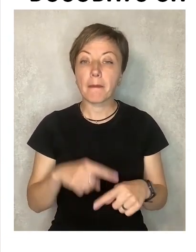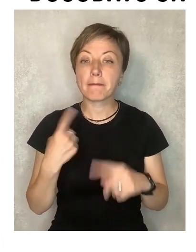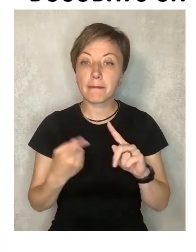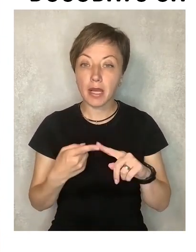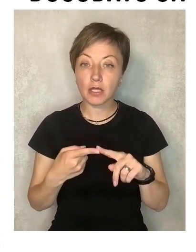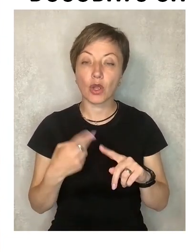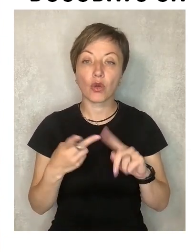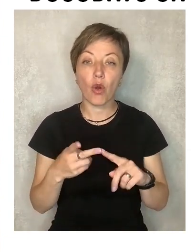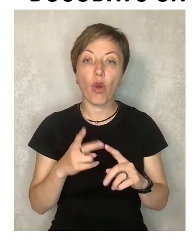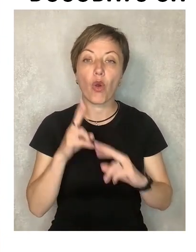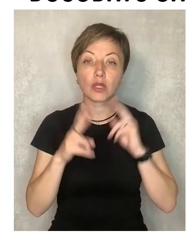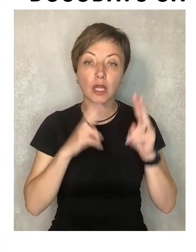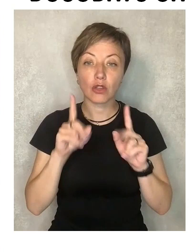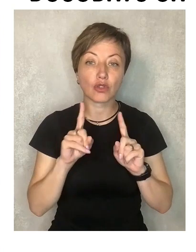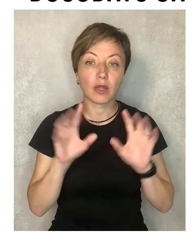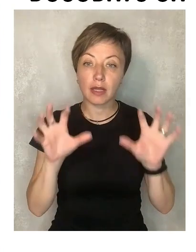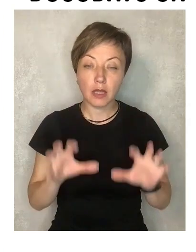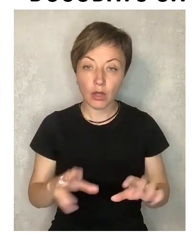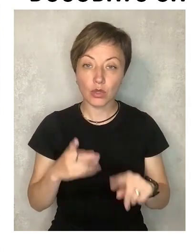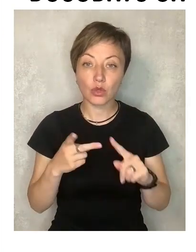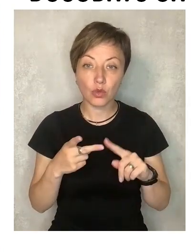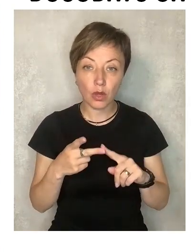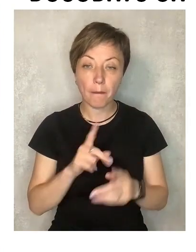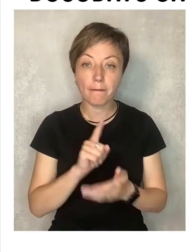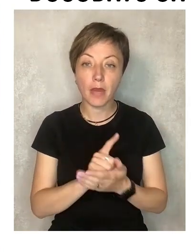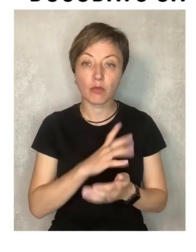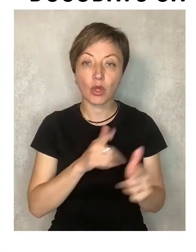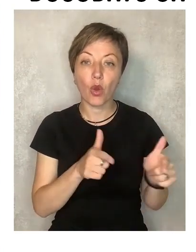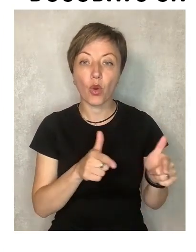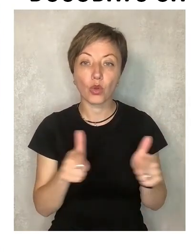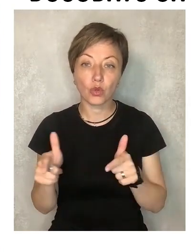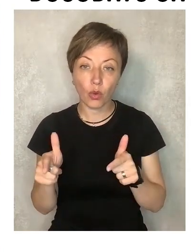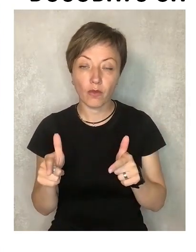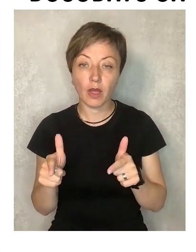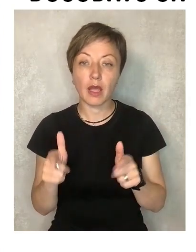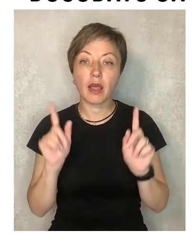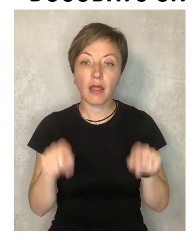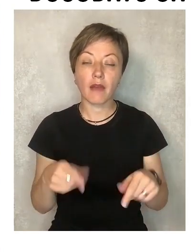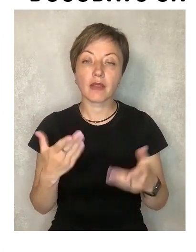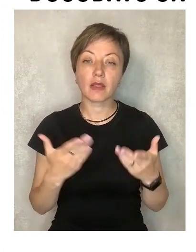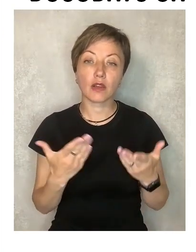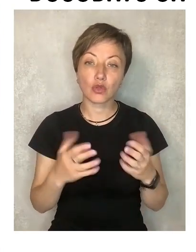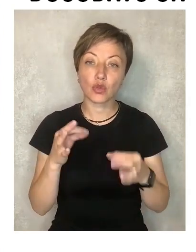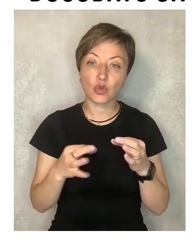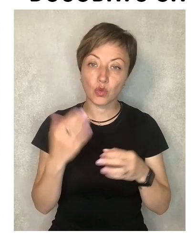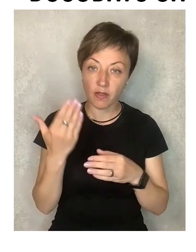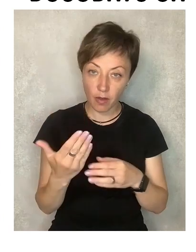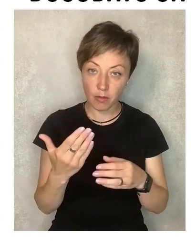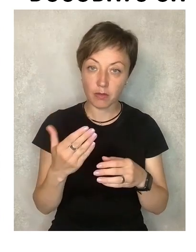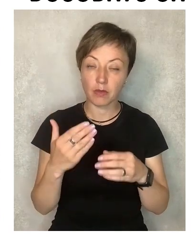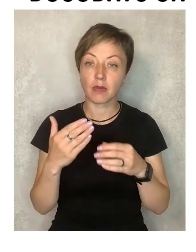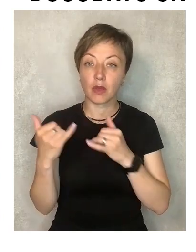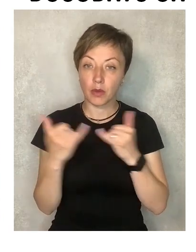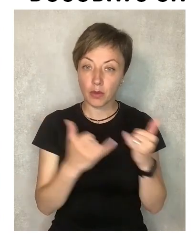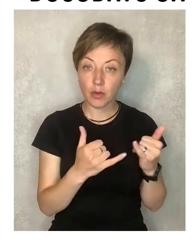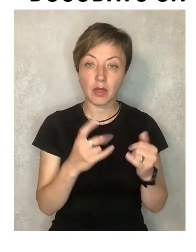оскаржити те, що незаконно. Крок другий, ви маєте бути готові до того, навіть якщо суд стане на вашу сторону, нічого не заважає вашій